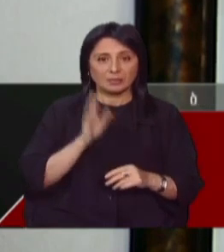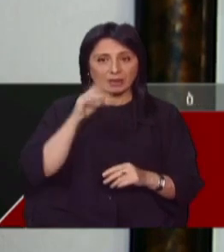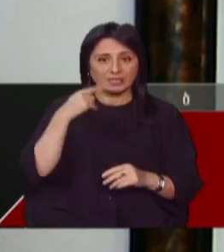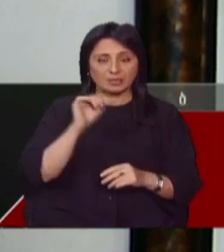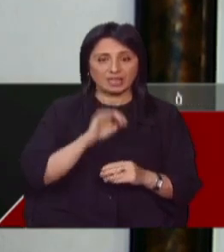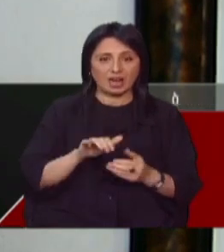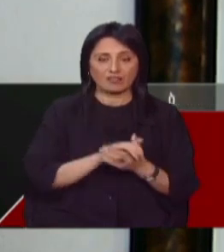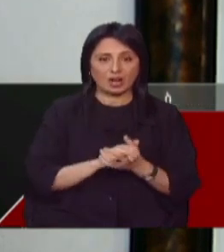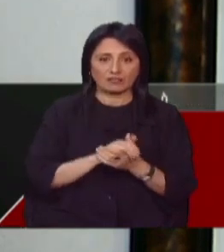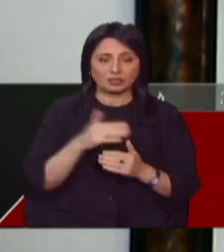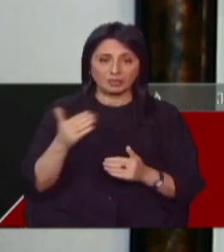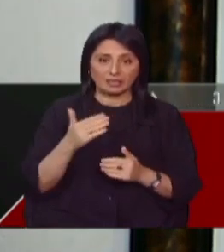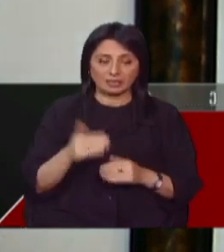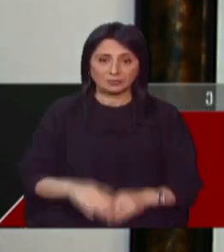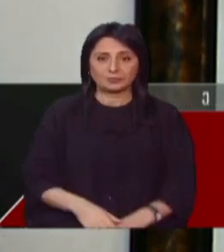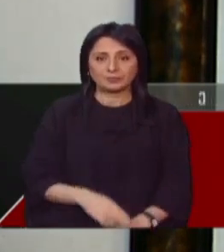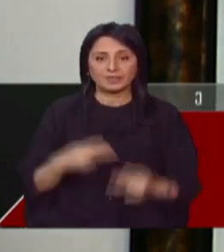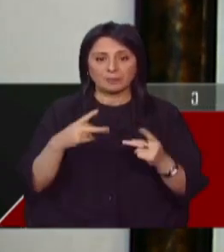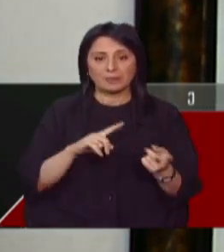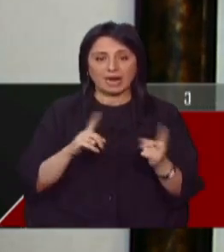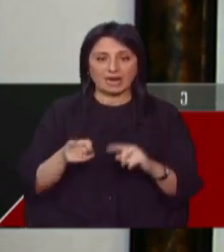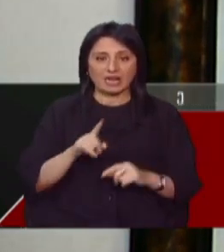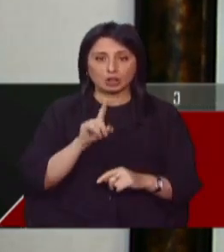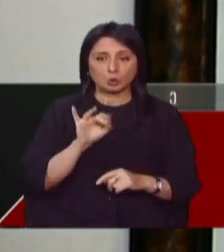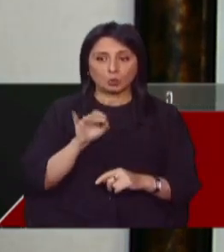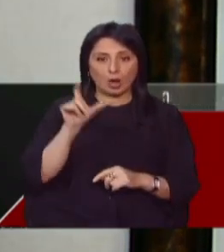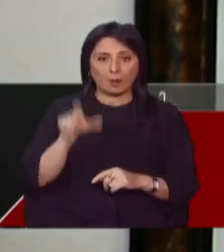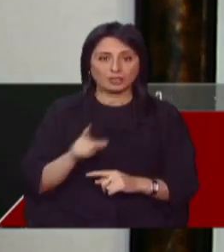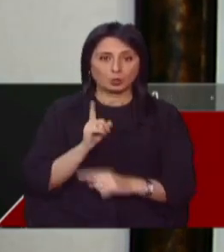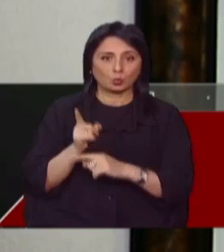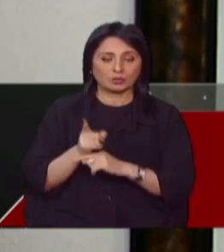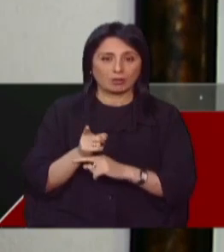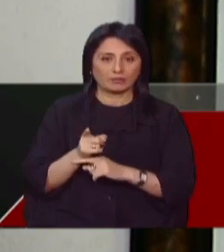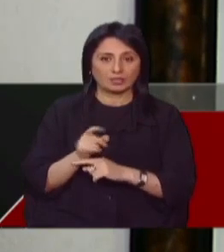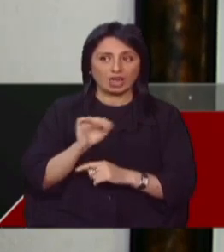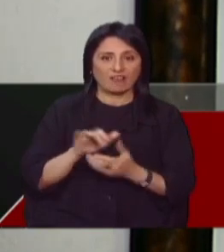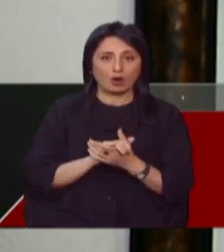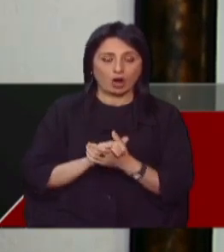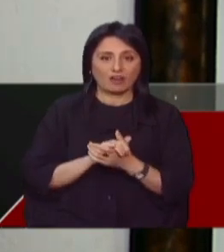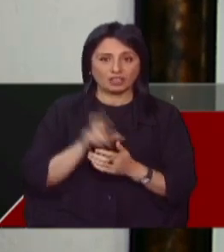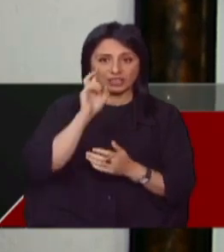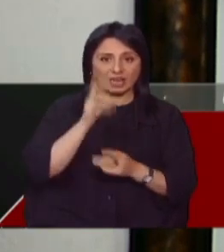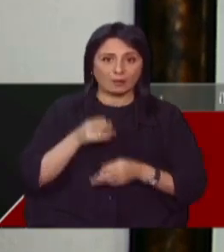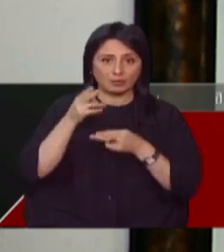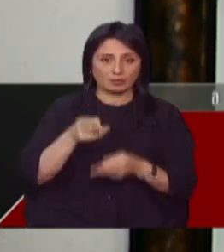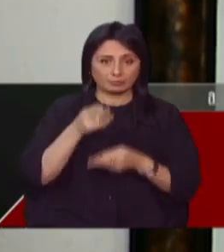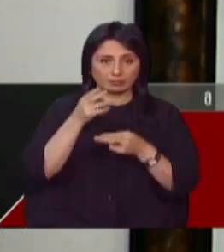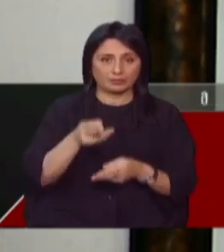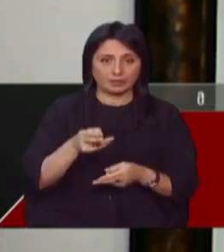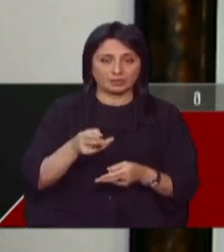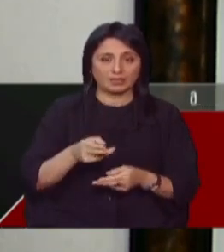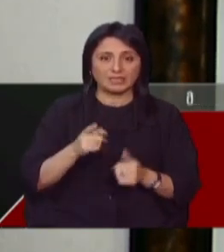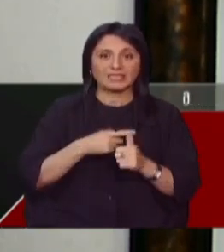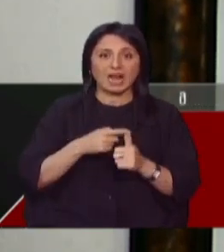პერსპექტივას ევროკავშირის მხრიდან. Paralelურად საალმე ზურაბიშვილს უგრძალავს ევროკავშირის სახელმწიფოებში სიარულს